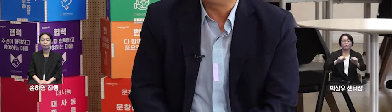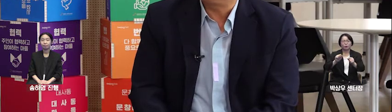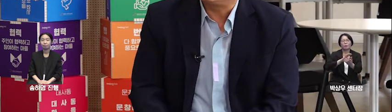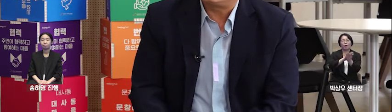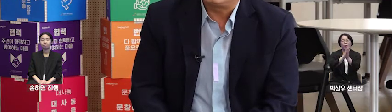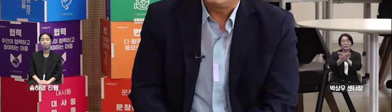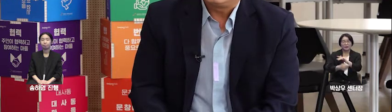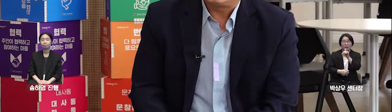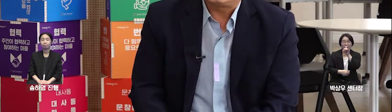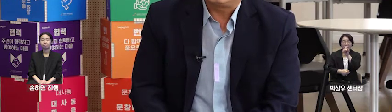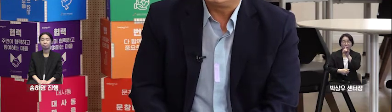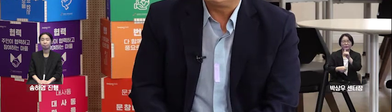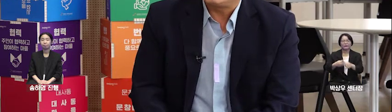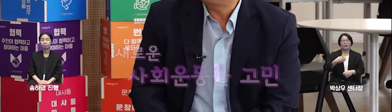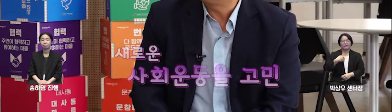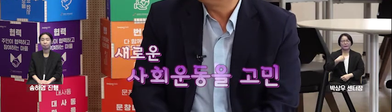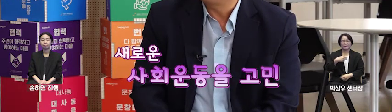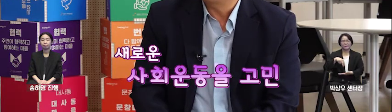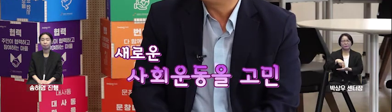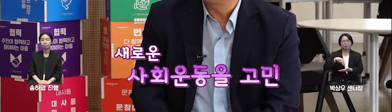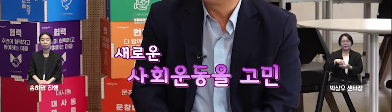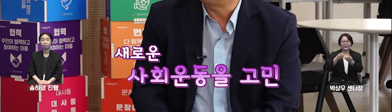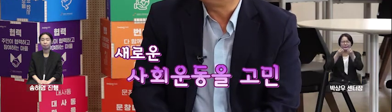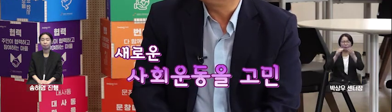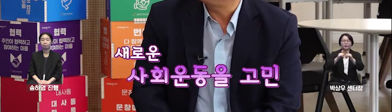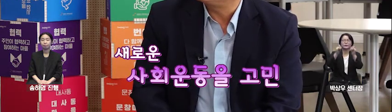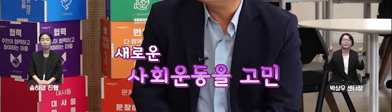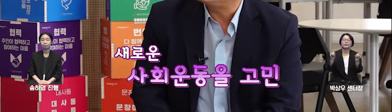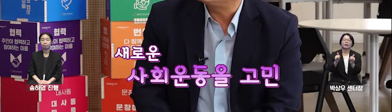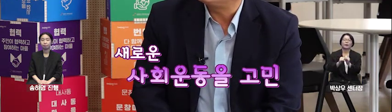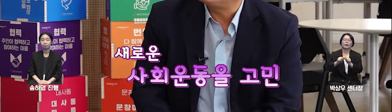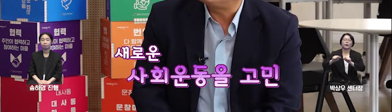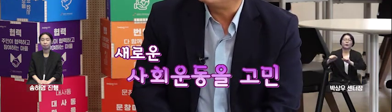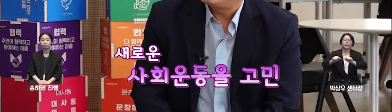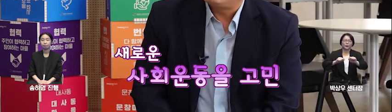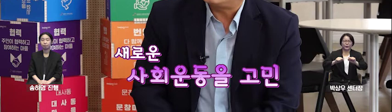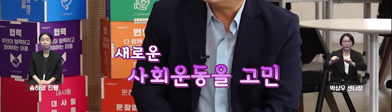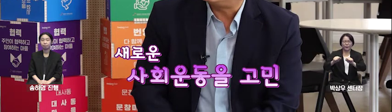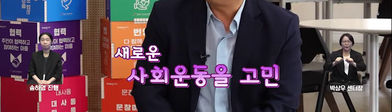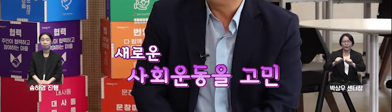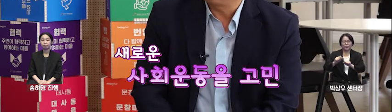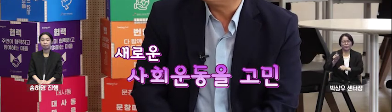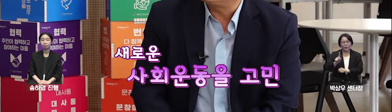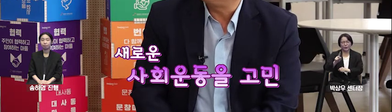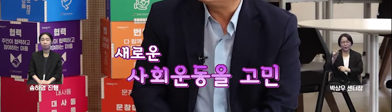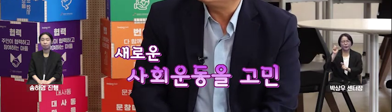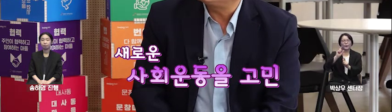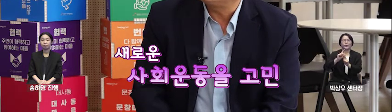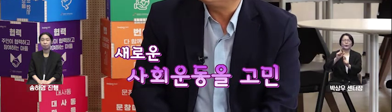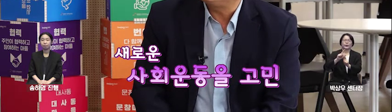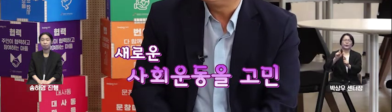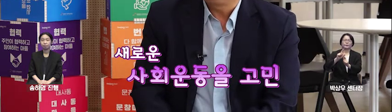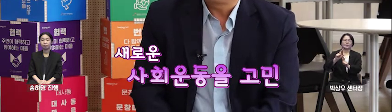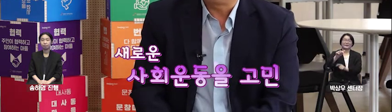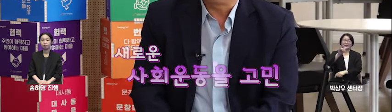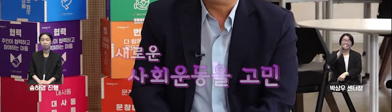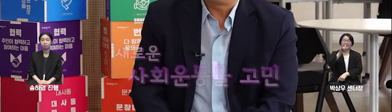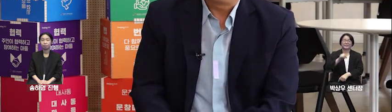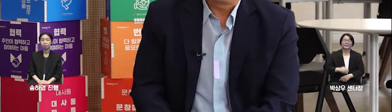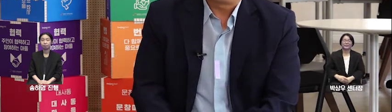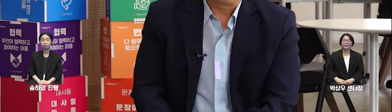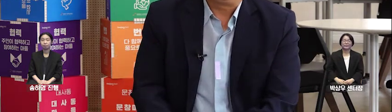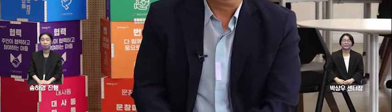상황 속에서 저 역시도 새로운 사회운동에 대해서 좀 많이 고민했던 시기였고요.